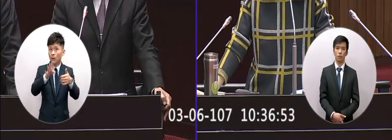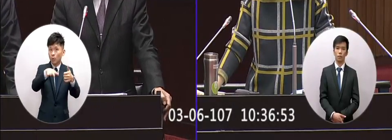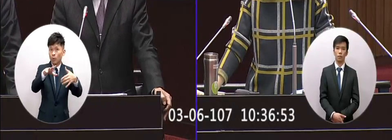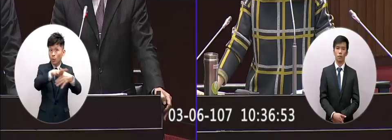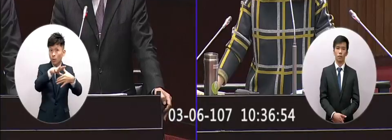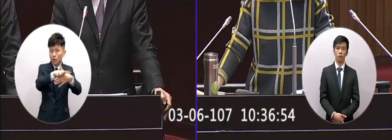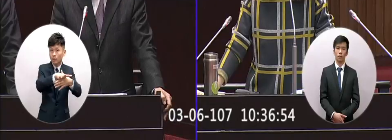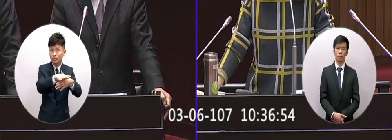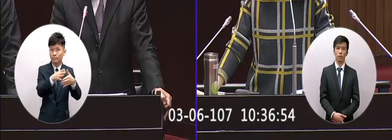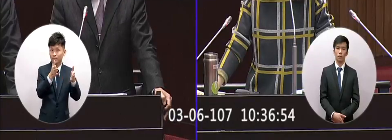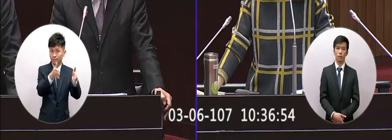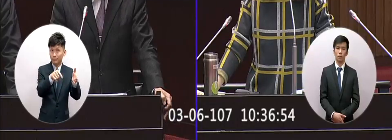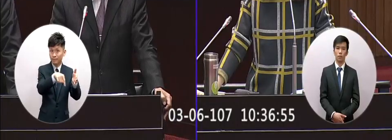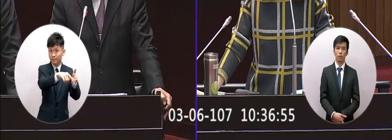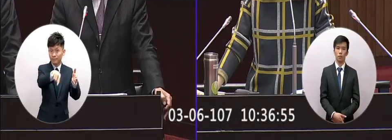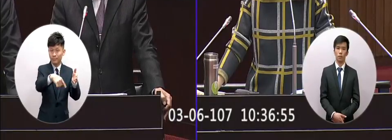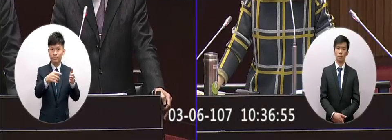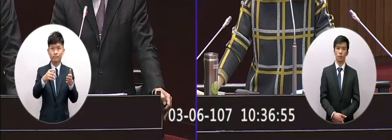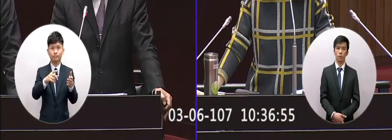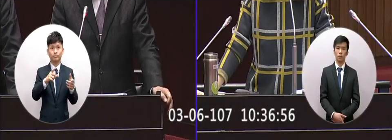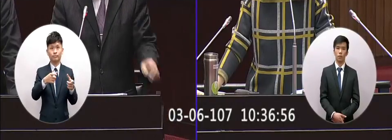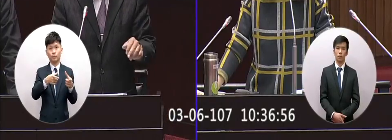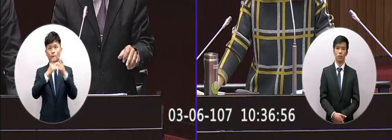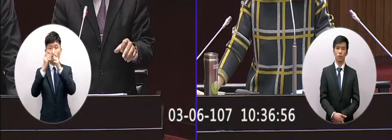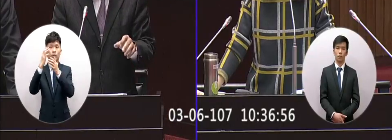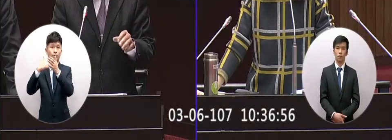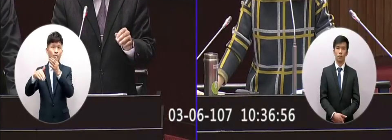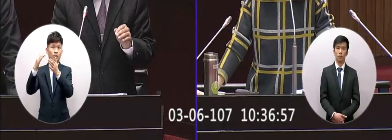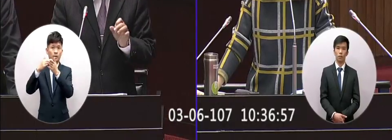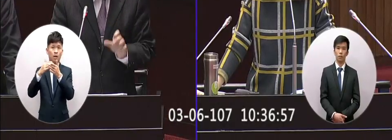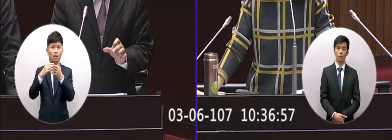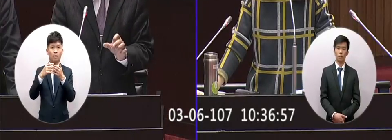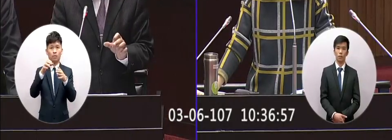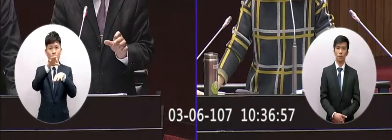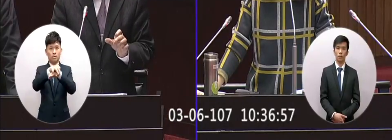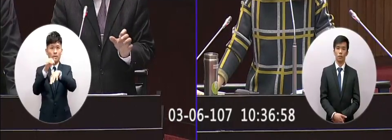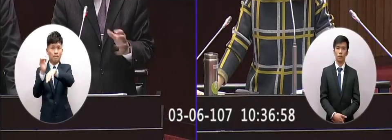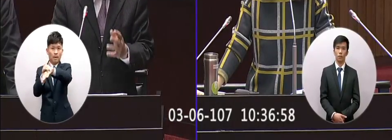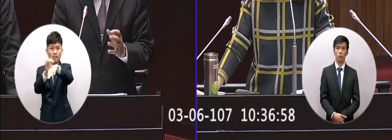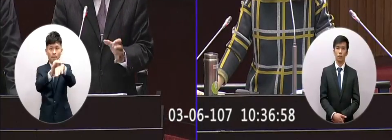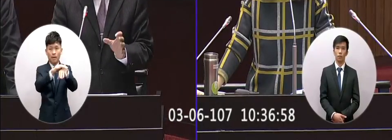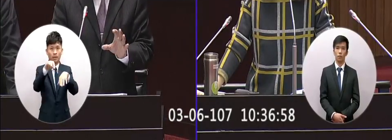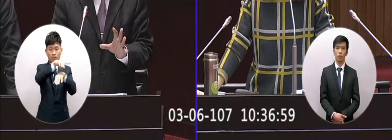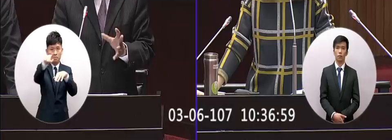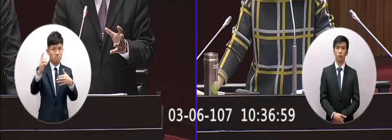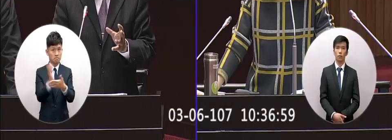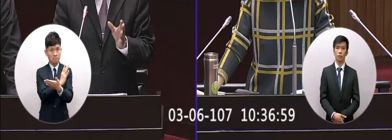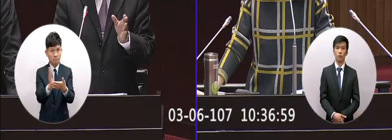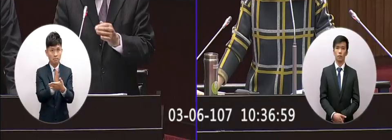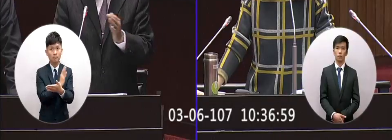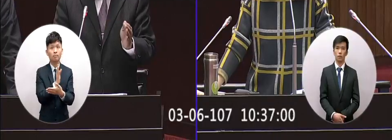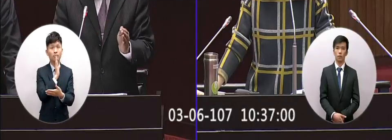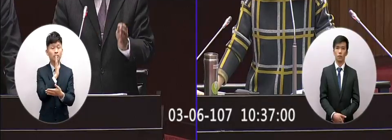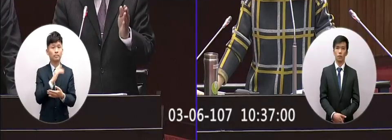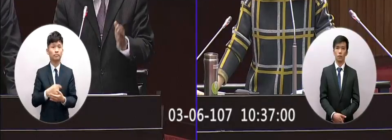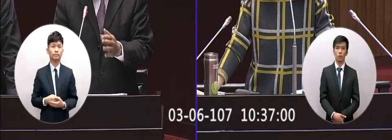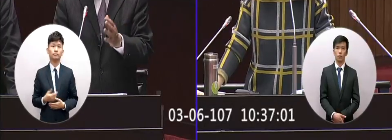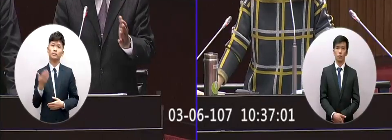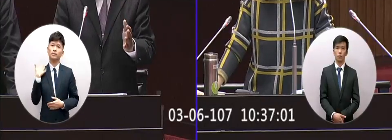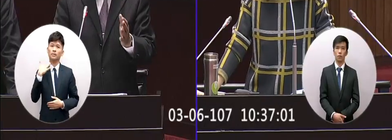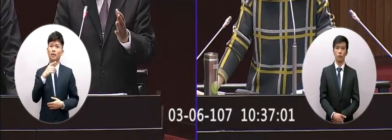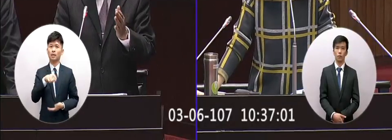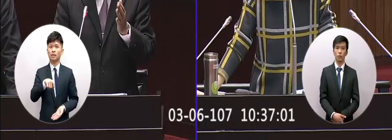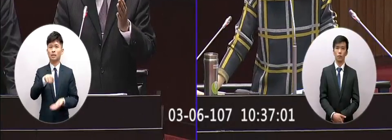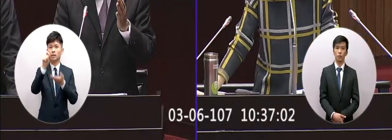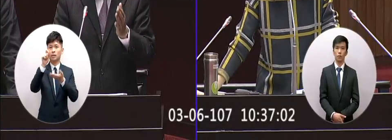要回归到由学校或学术同侪来做认定那这个我想是一个让过去大家说一